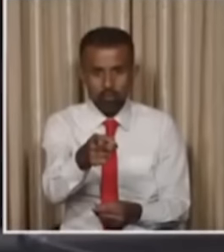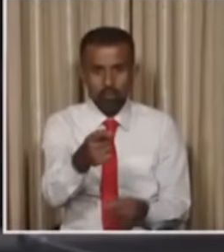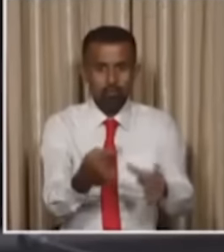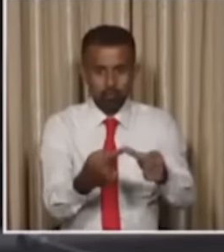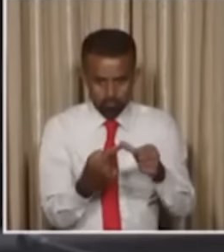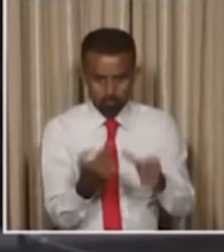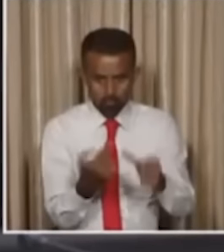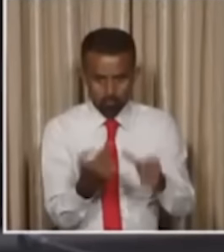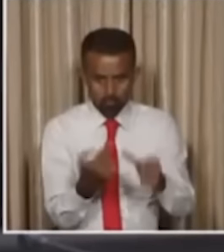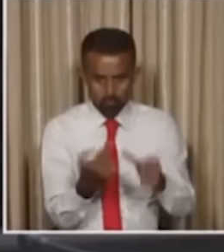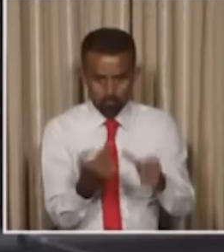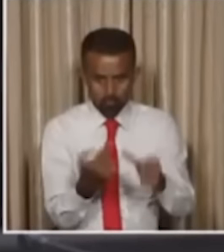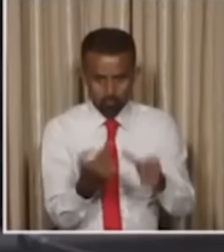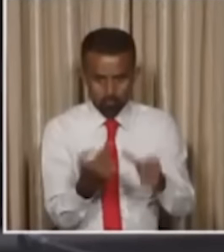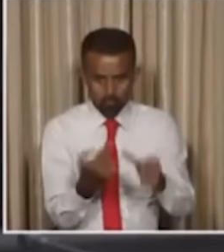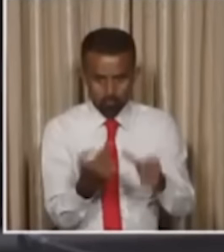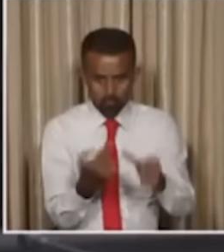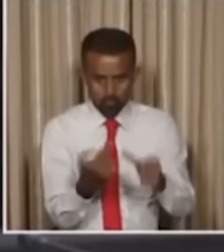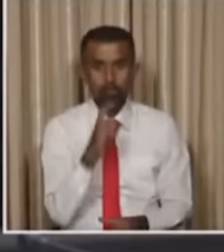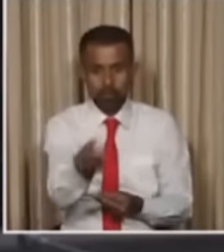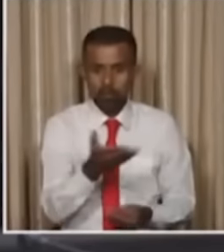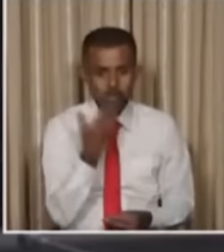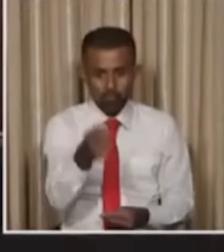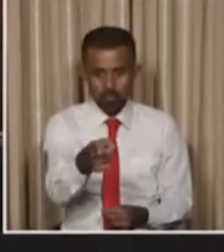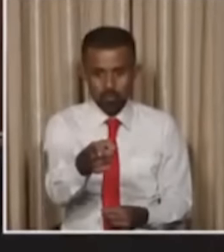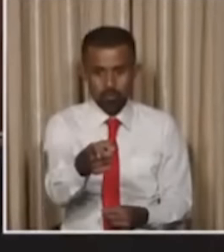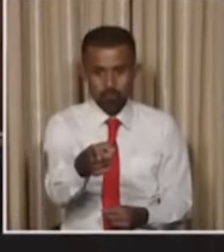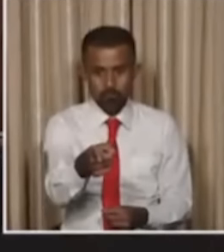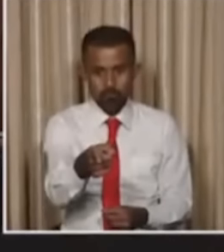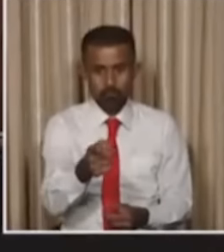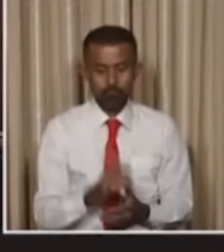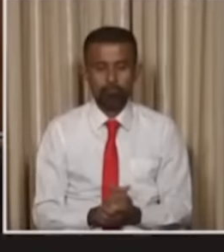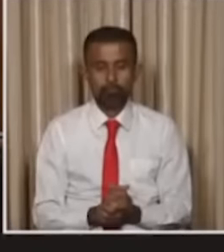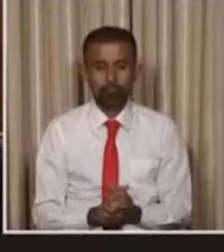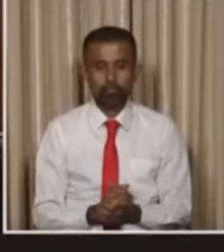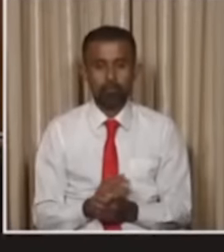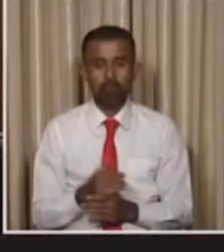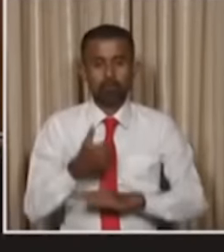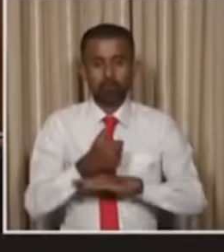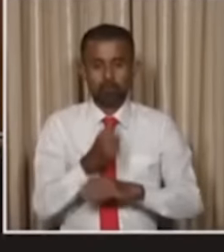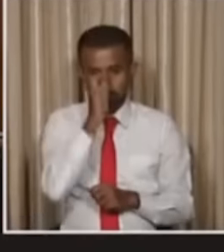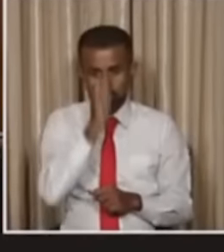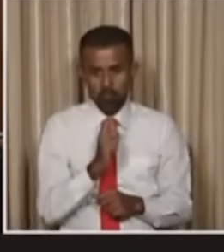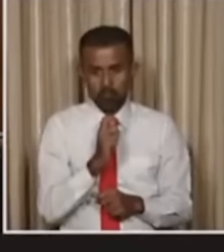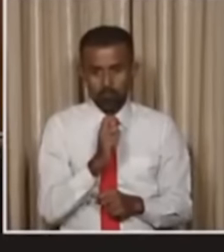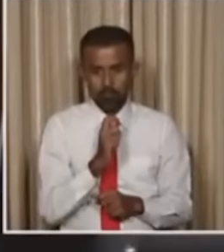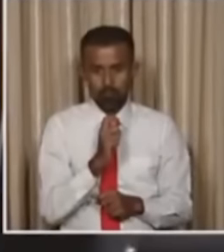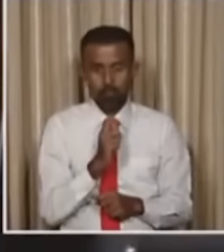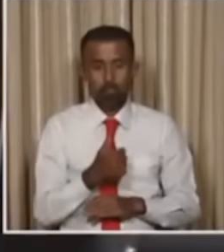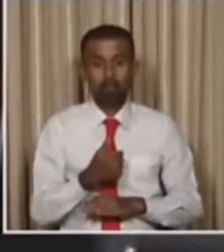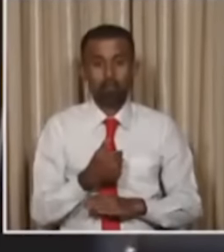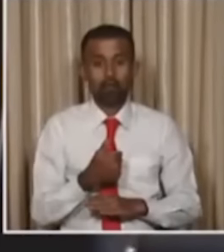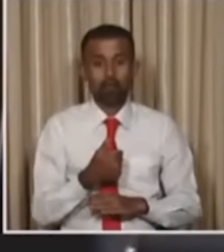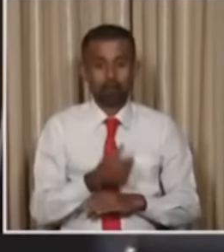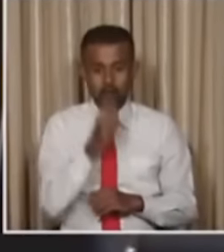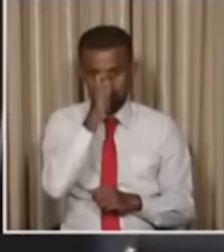දෙන්න. අධිකරණ බලය විමධ්‍යගත කරන්න පුළුවන්ද? ගරු ඇමතුමා කතා කරා. ගරු සභාපතිතුමනි, ගරු